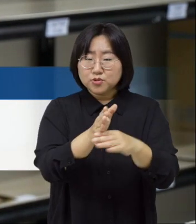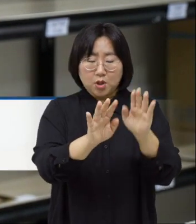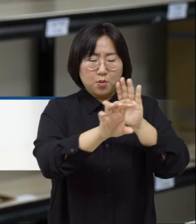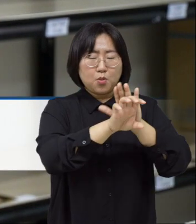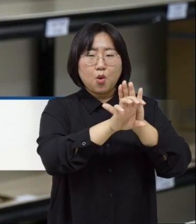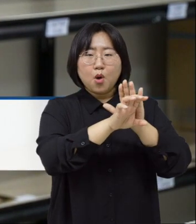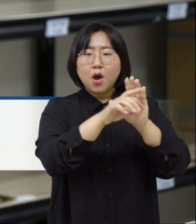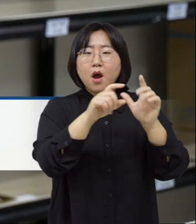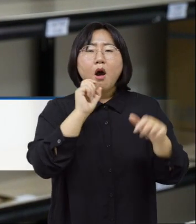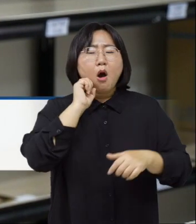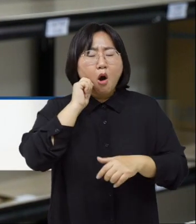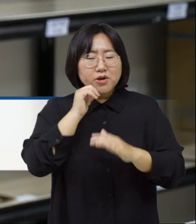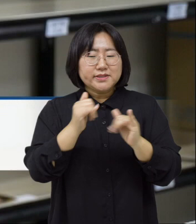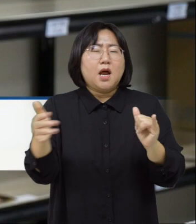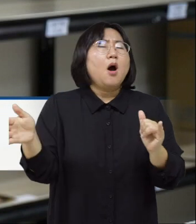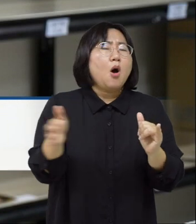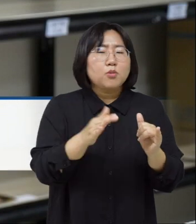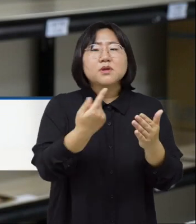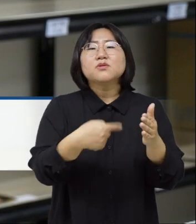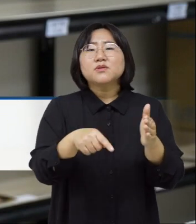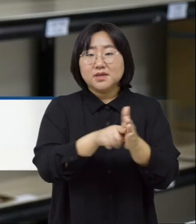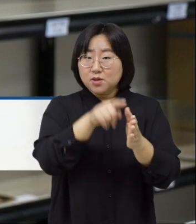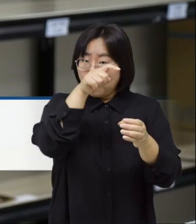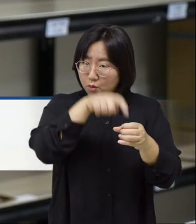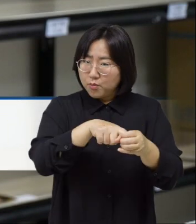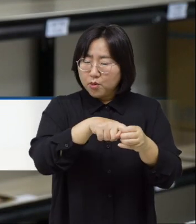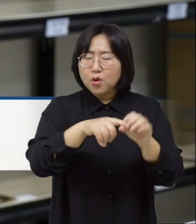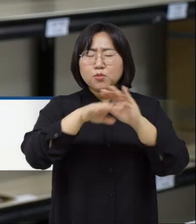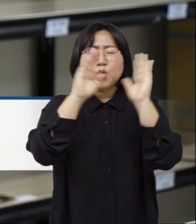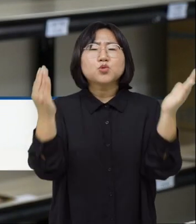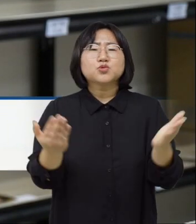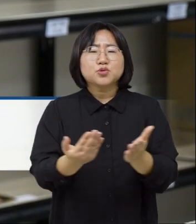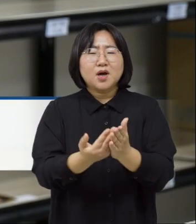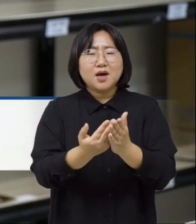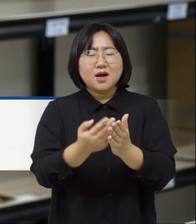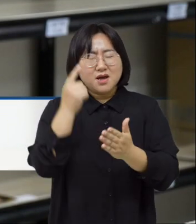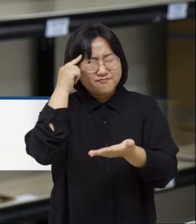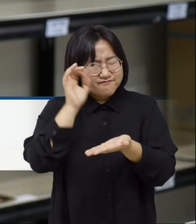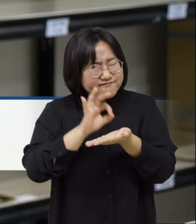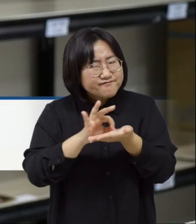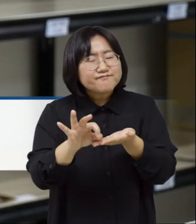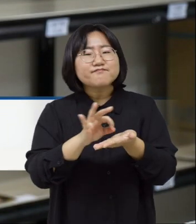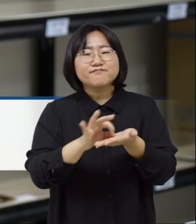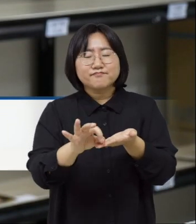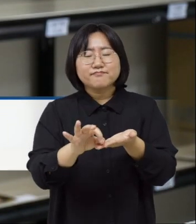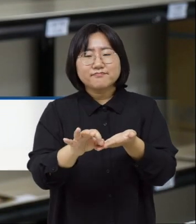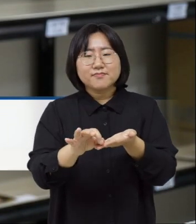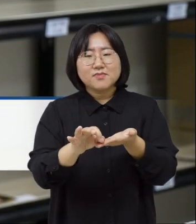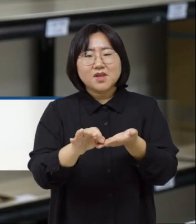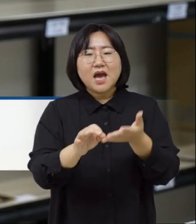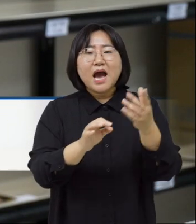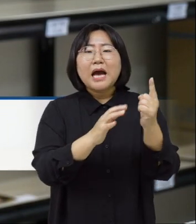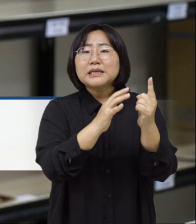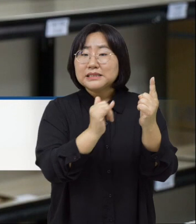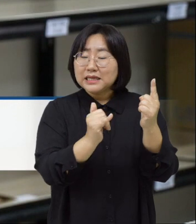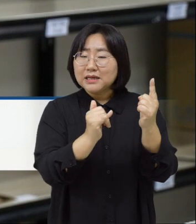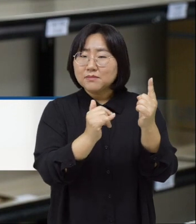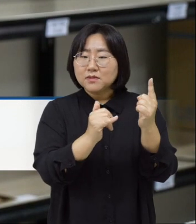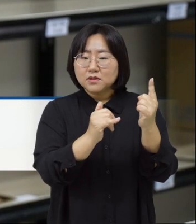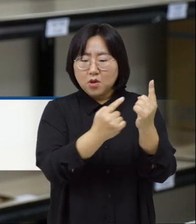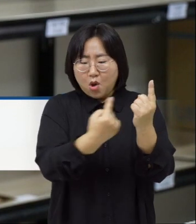표선면의 어려운 가구가 없도록 모두가 그런 부분에 신경 써가지고 한 분이라도